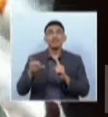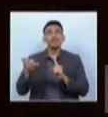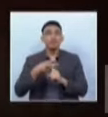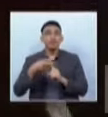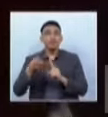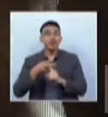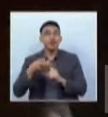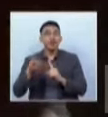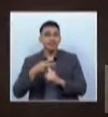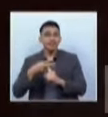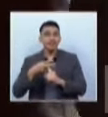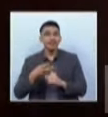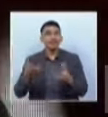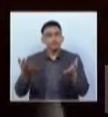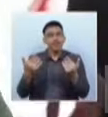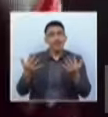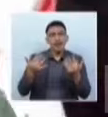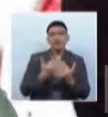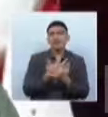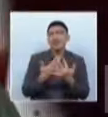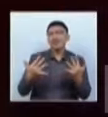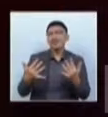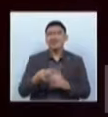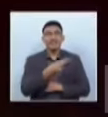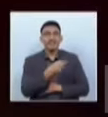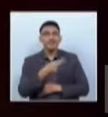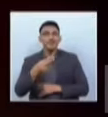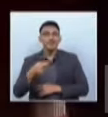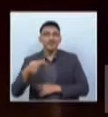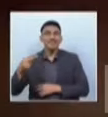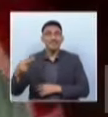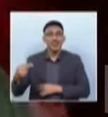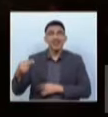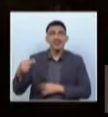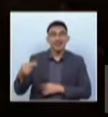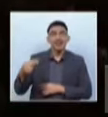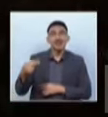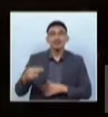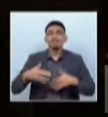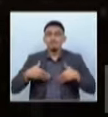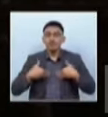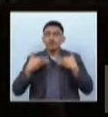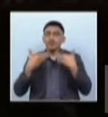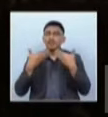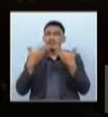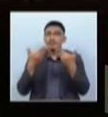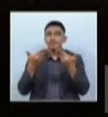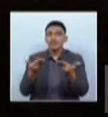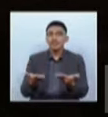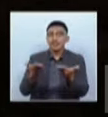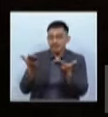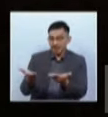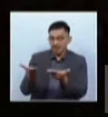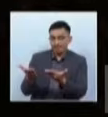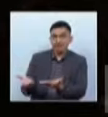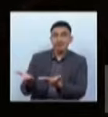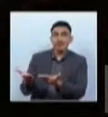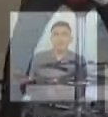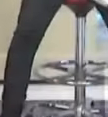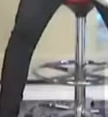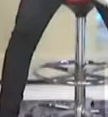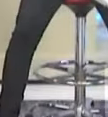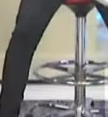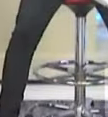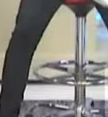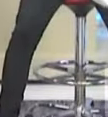memiliki kepentingan di wilayah eh Asia atau Indo Pasifik seperti sekarang ini Oke terakhir kita mau e hampir sampai di